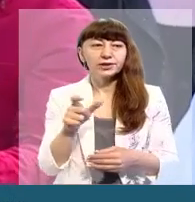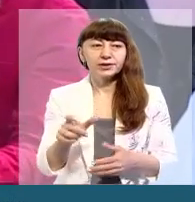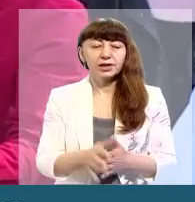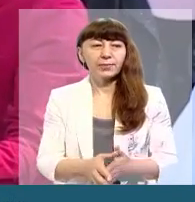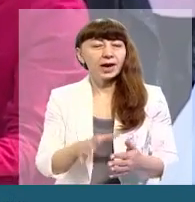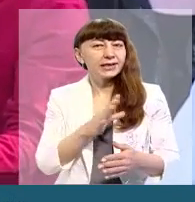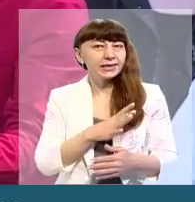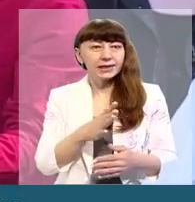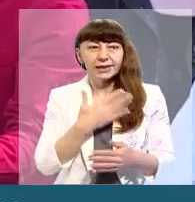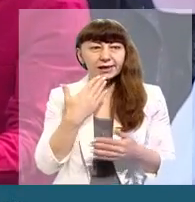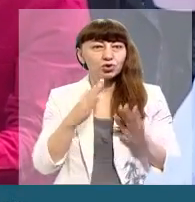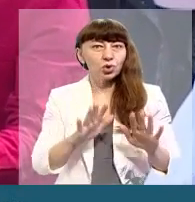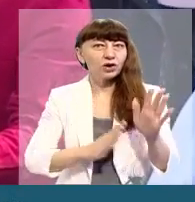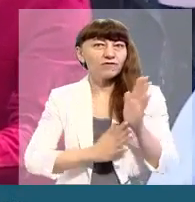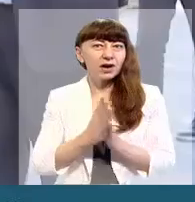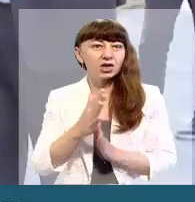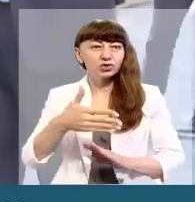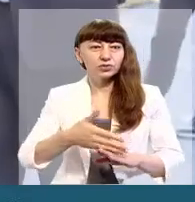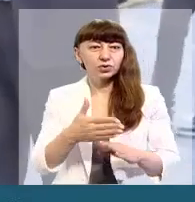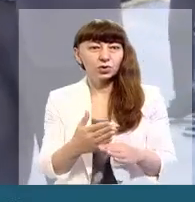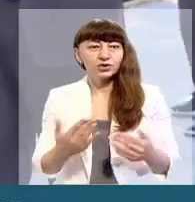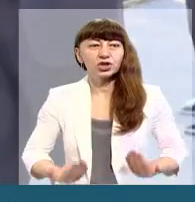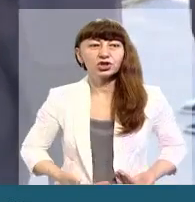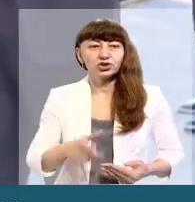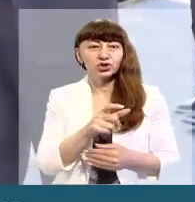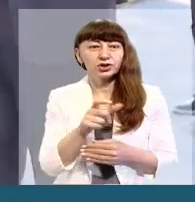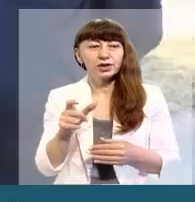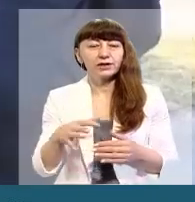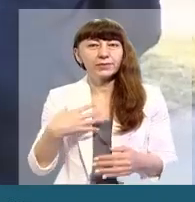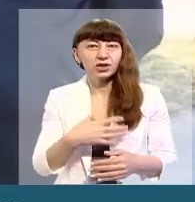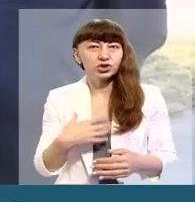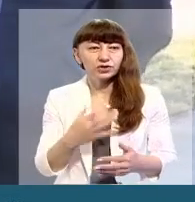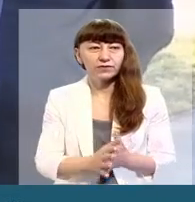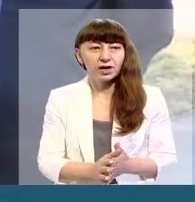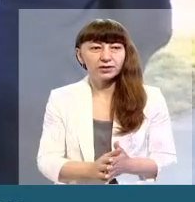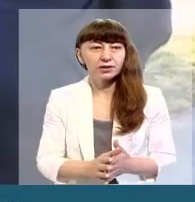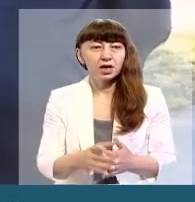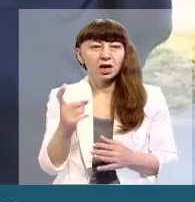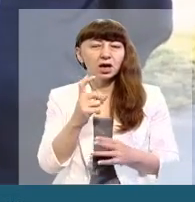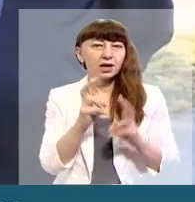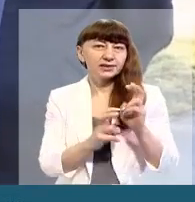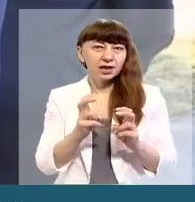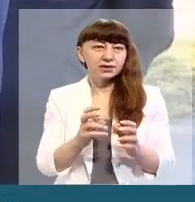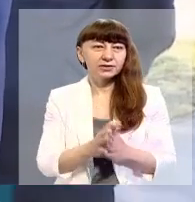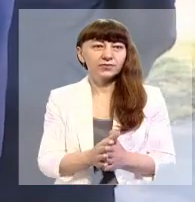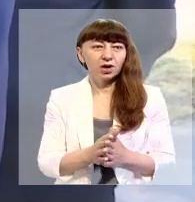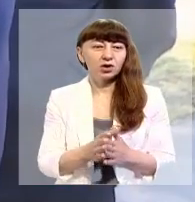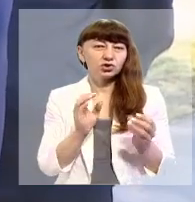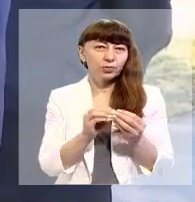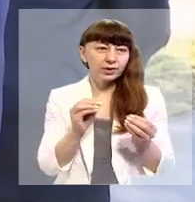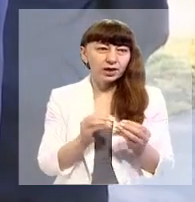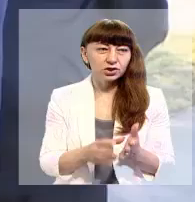сельхозтоваропроизводителями. Они не только выращивают хлеб, но и за жизнь сельчан переживают. Хозяйство у нас состоявшееся уже.